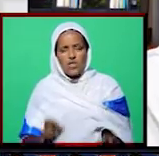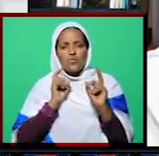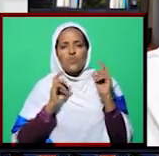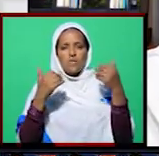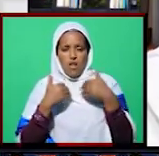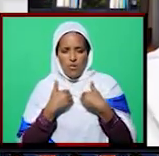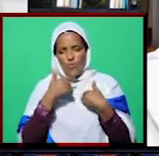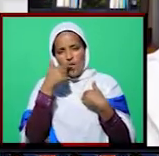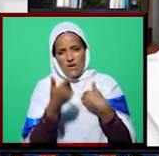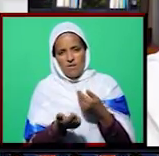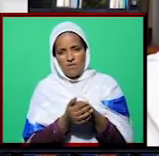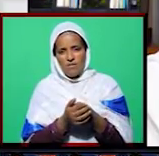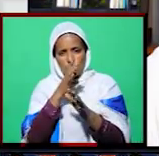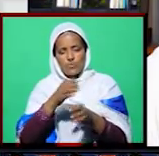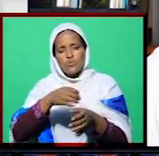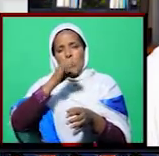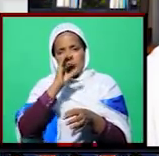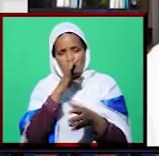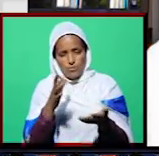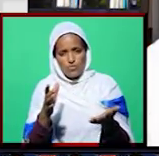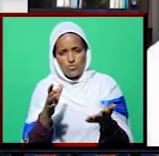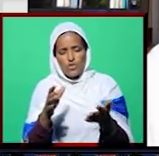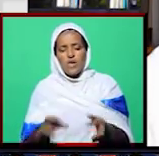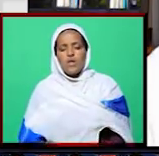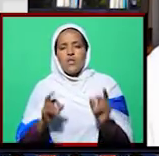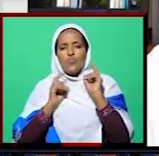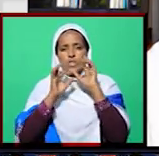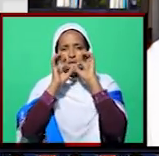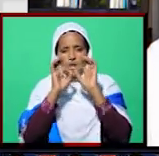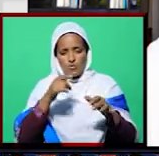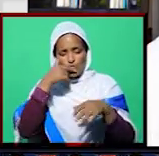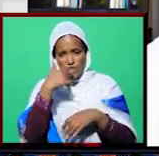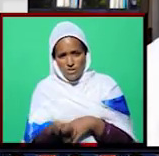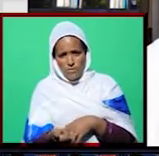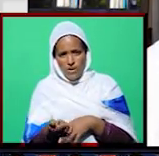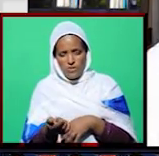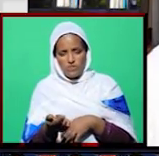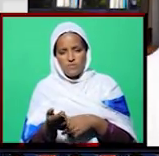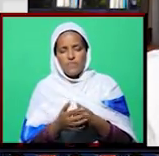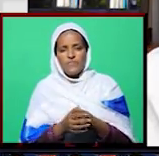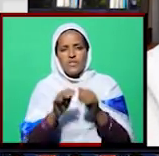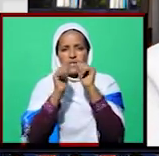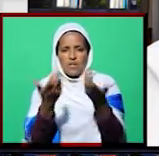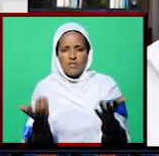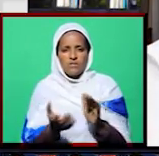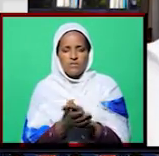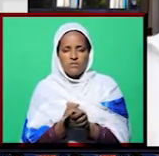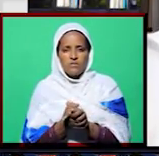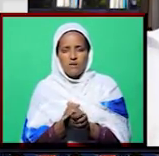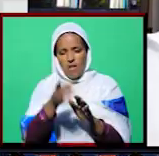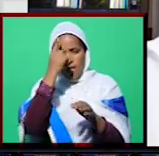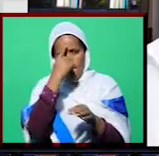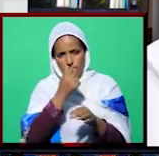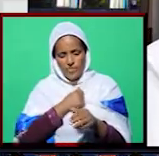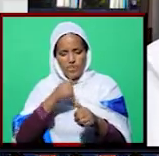ያለው። ይህን ያለ ህይወት አለው አለ። ደሙን ካልጠጣችሁ ህይወት የላችሁም ከተባል